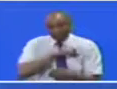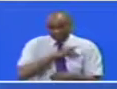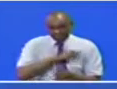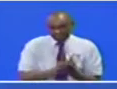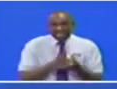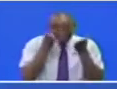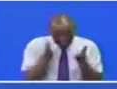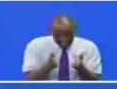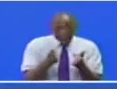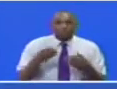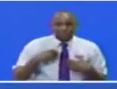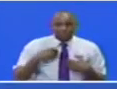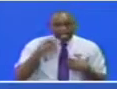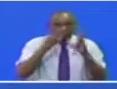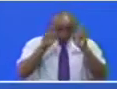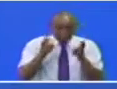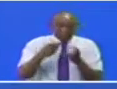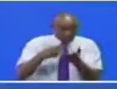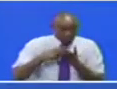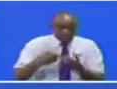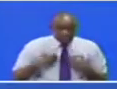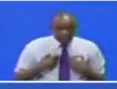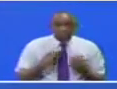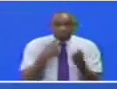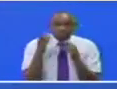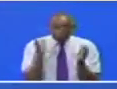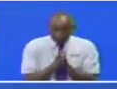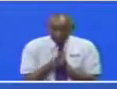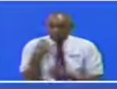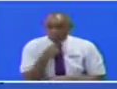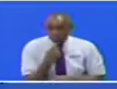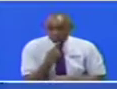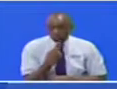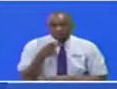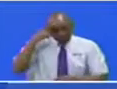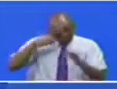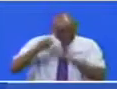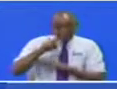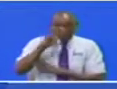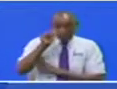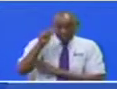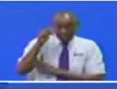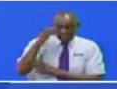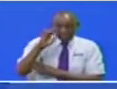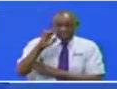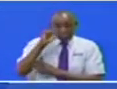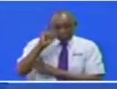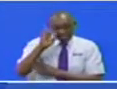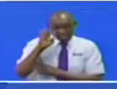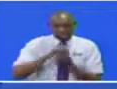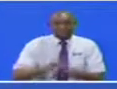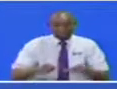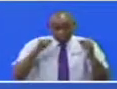Hivi sasa mtazamaji, basi kwenye mahojiano yetu tunaungana naye Profesa Winnie Mitula ambaye ni mkurugenzi